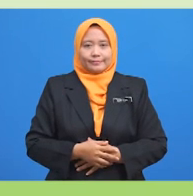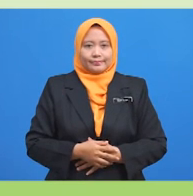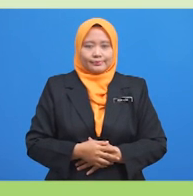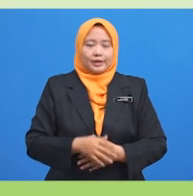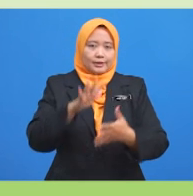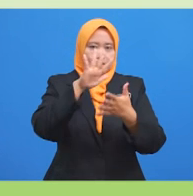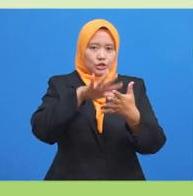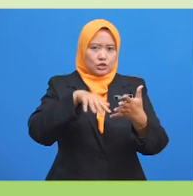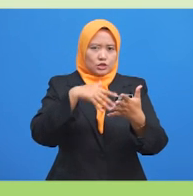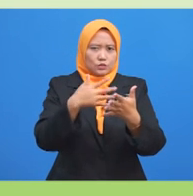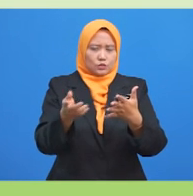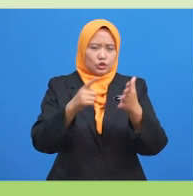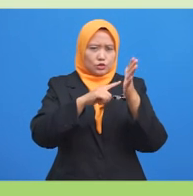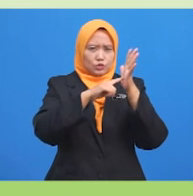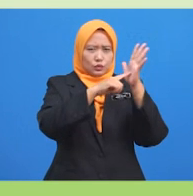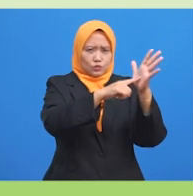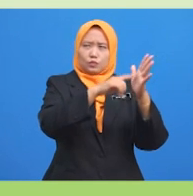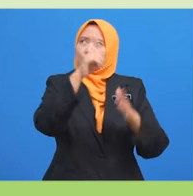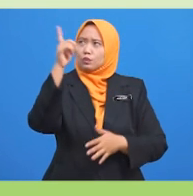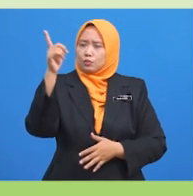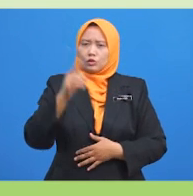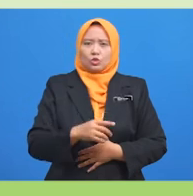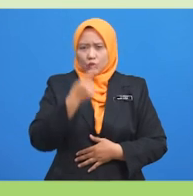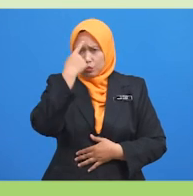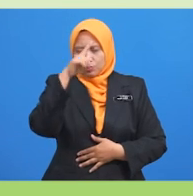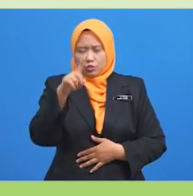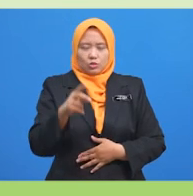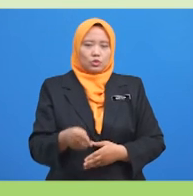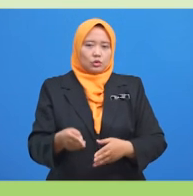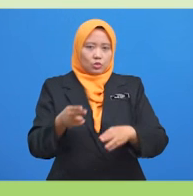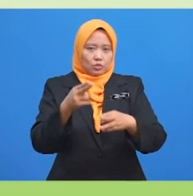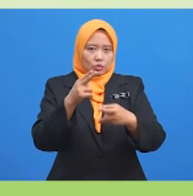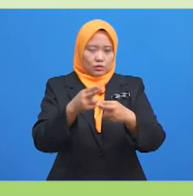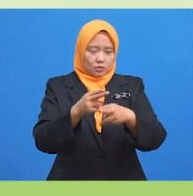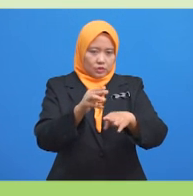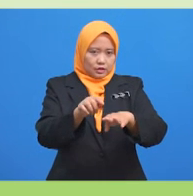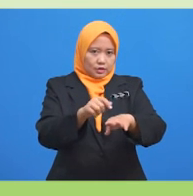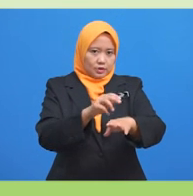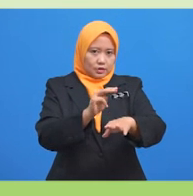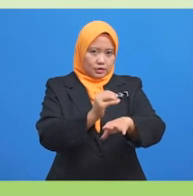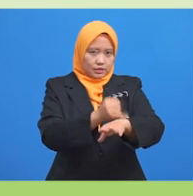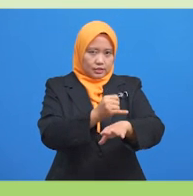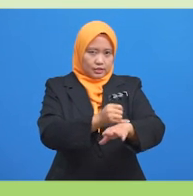Jadual ini menunjukkan kos pengeluaran jangka pendek sebuah firma dalam ringgit Malaysia.